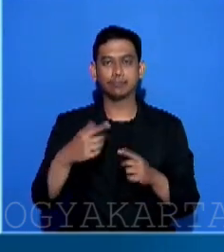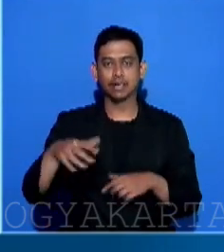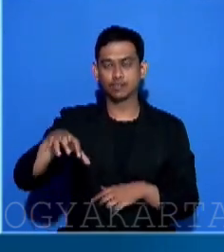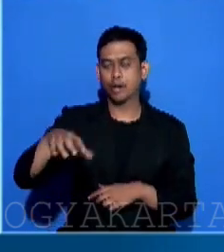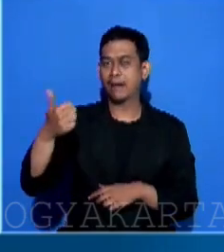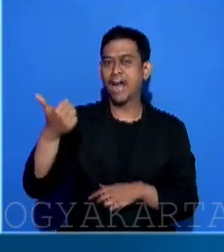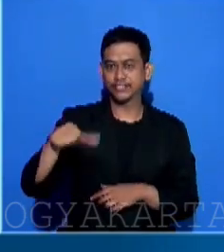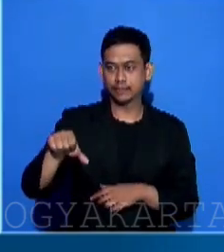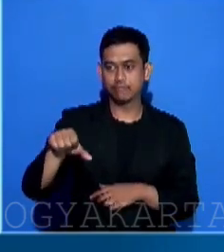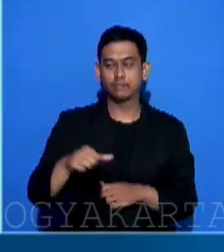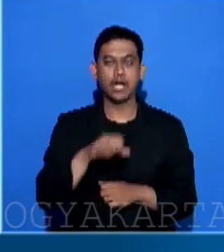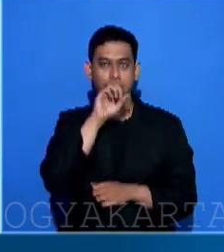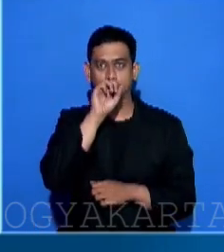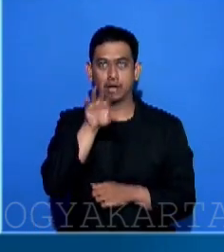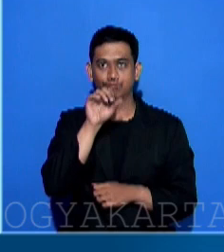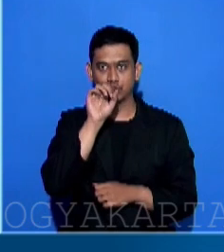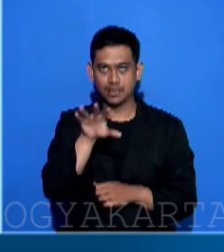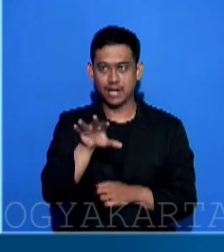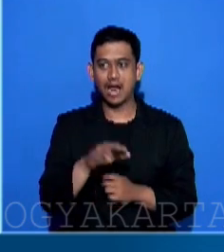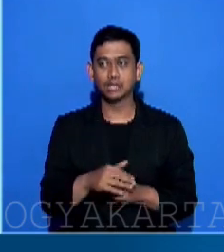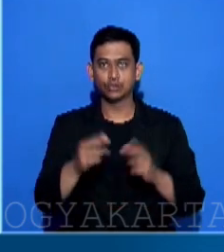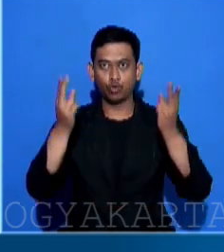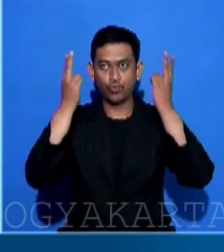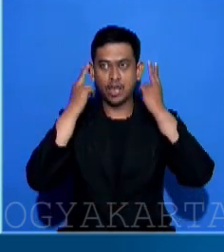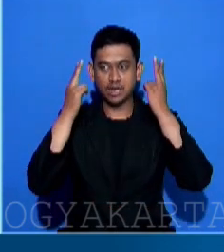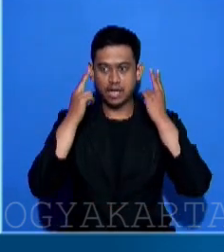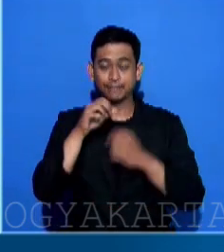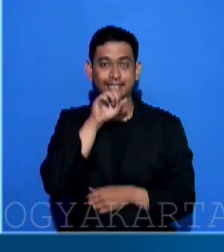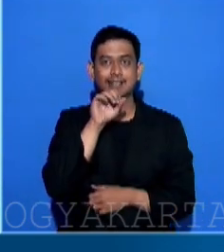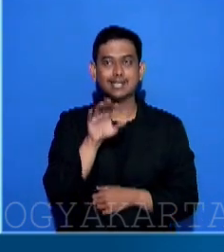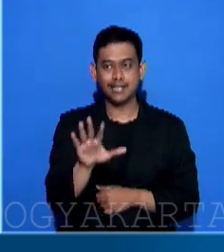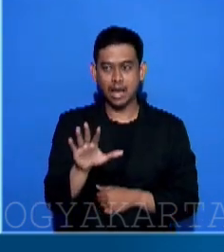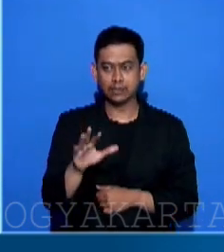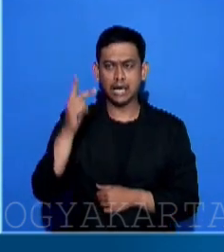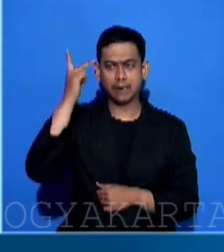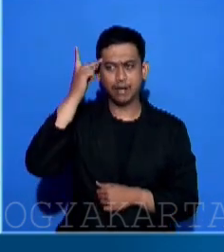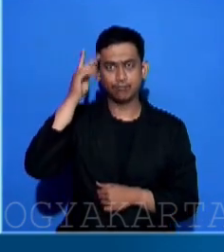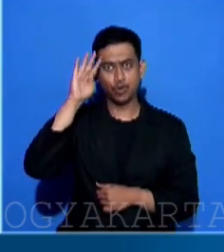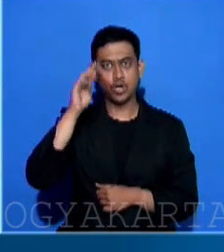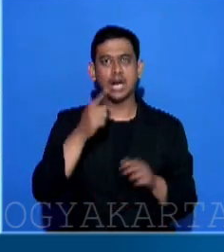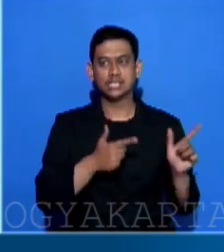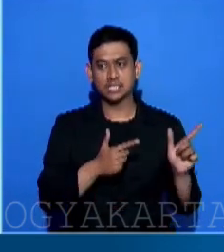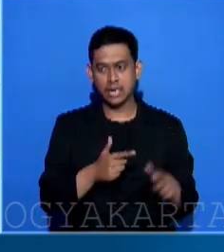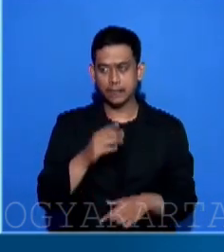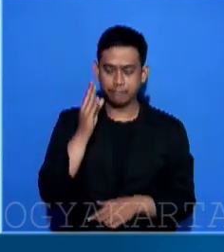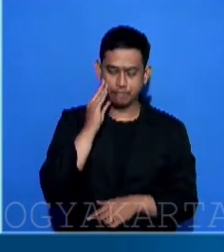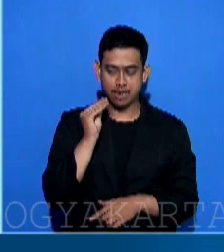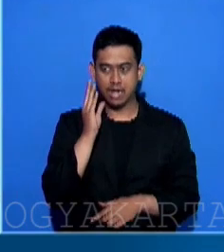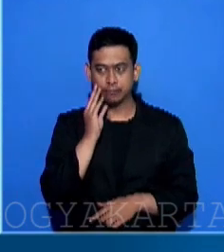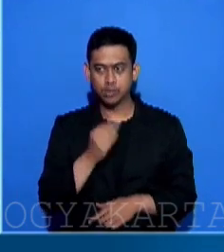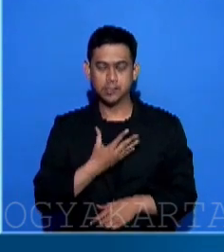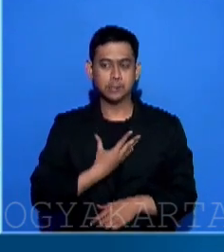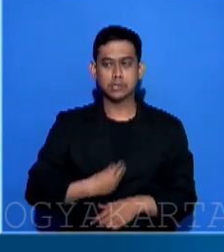dalam sambutannya raja Keraton Yogyakarta itu berpesan kepada maijen TNI Joko Purnomo agar pengalaman suka dan duka selama